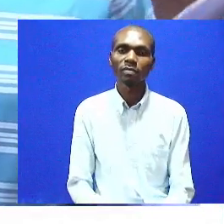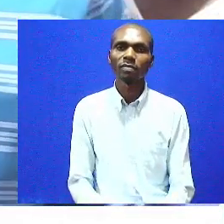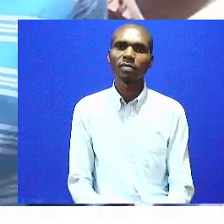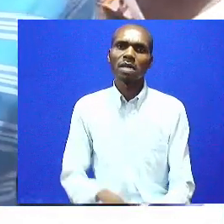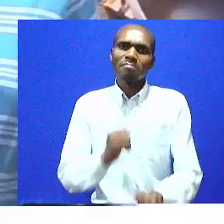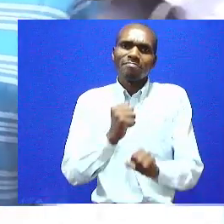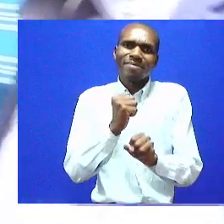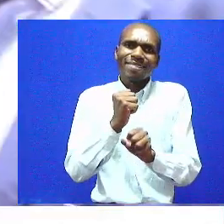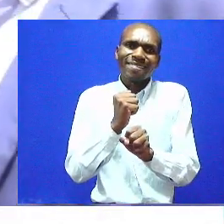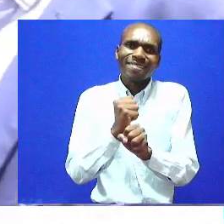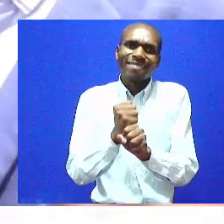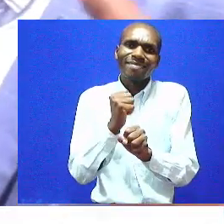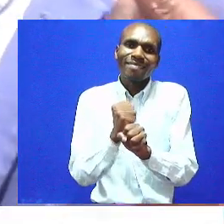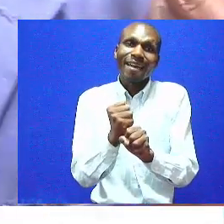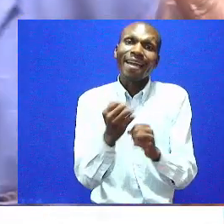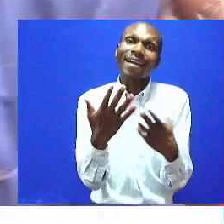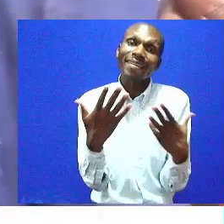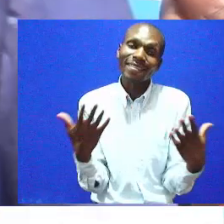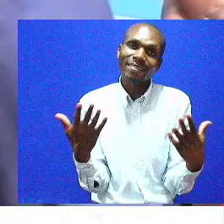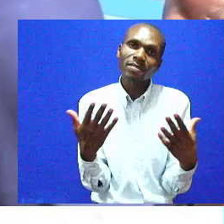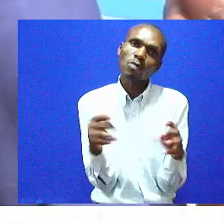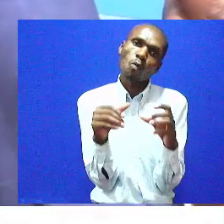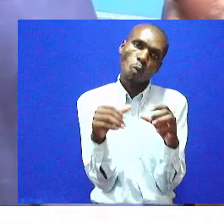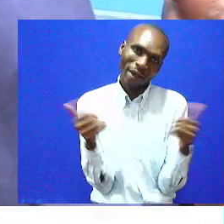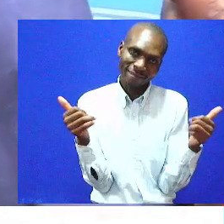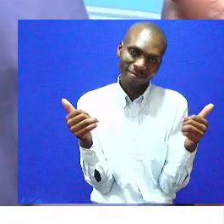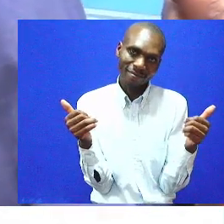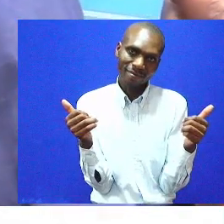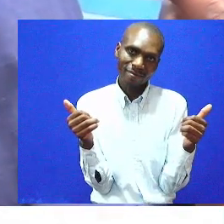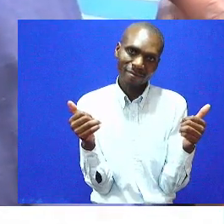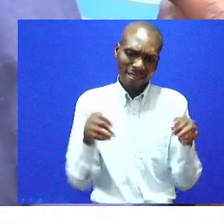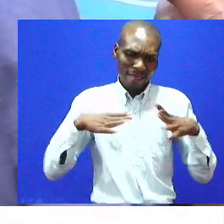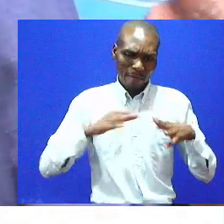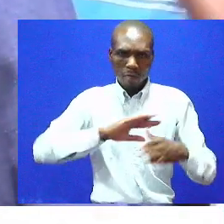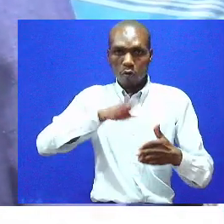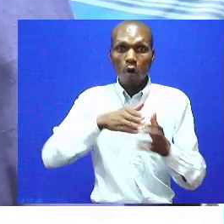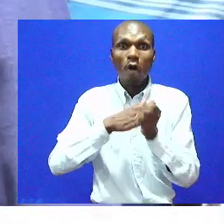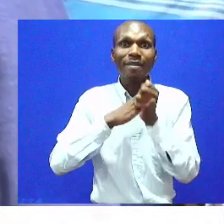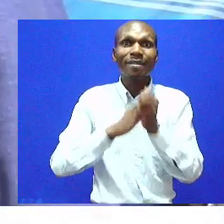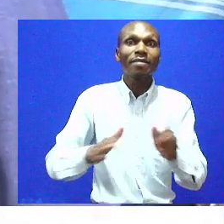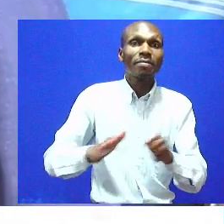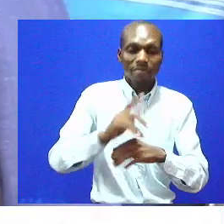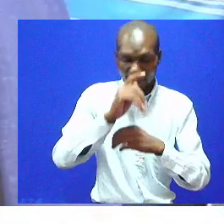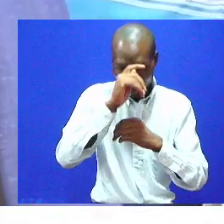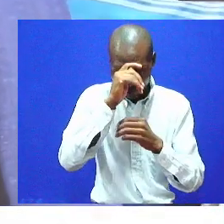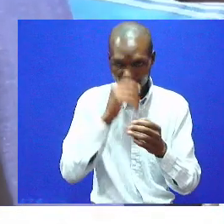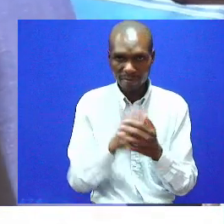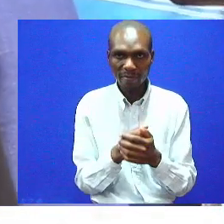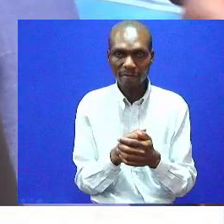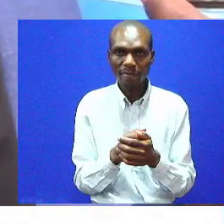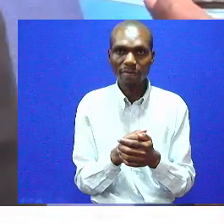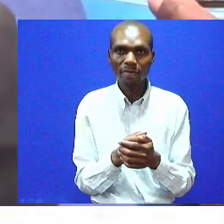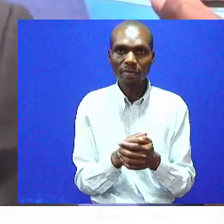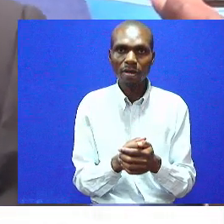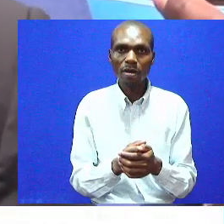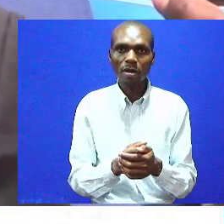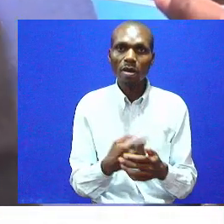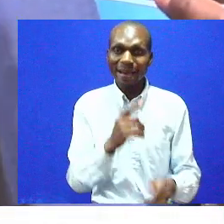kufanya mambo yawe sawa ni watu viongozi kuheshimiana. Viongozi